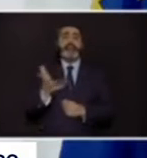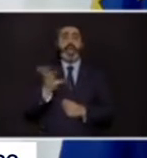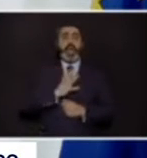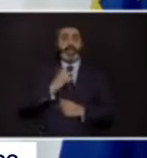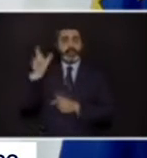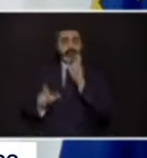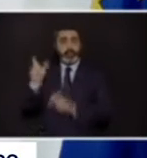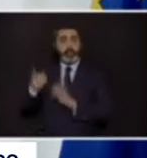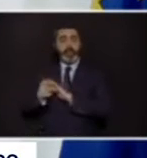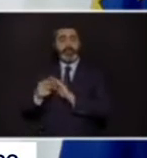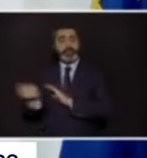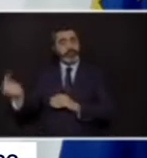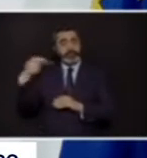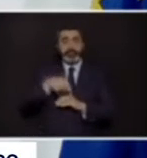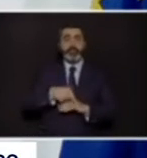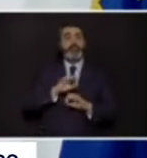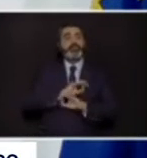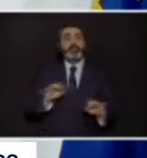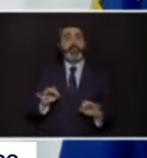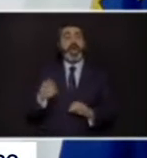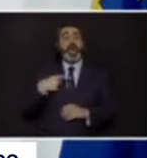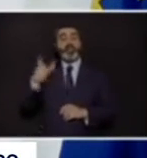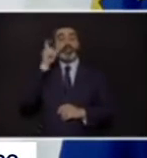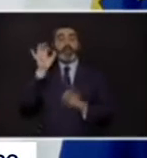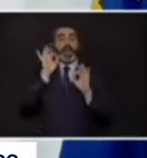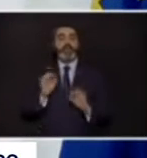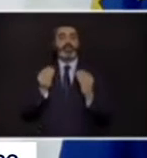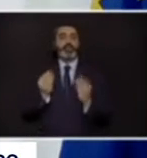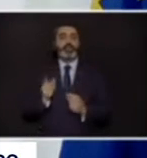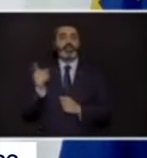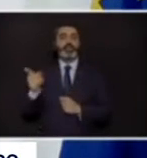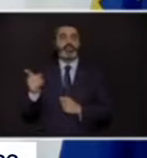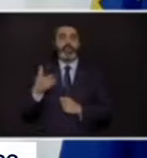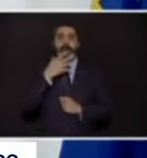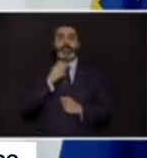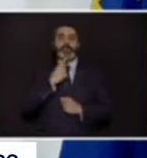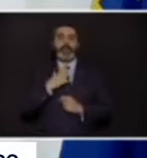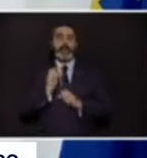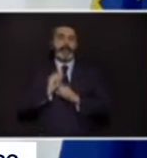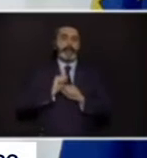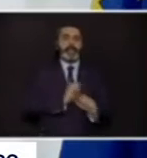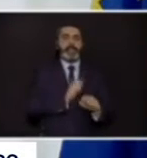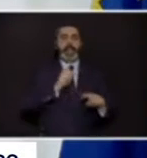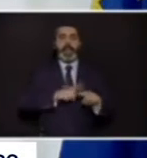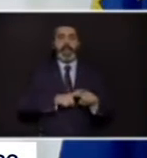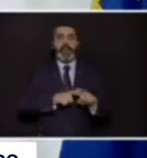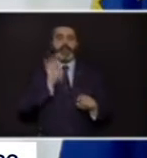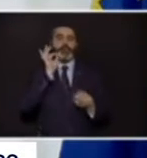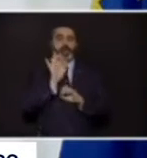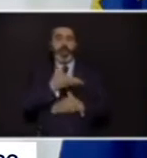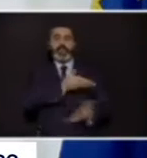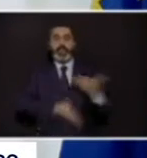αυτούς, εξακολουθεί να τους χρησιμοποιεί ως γεωπολιτικούς μοχλούς για τους δικούς της σκοπούς.